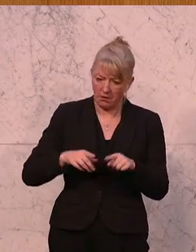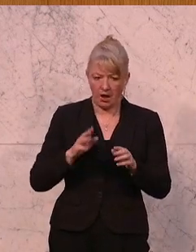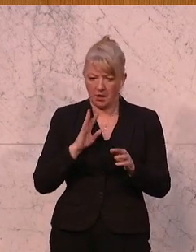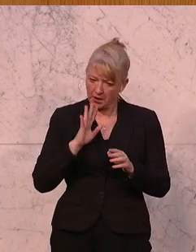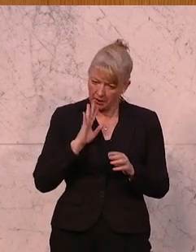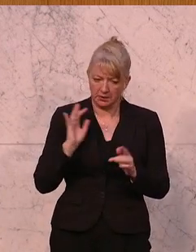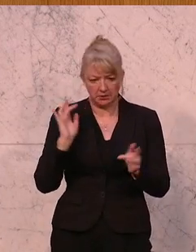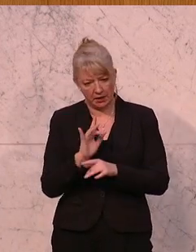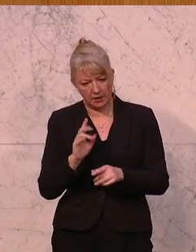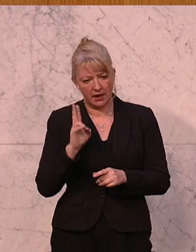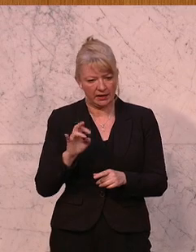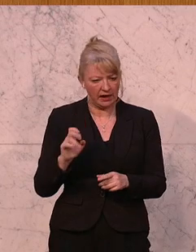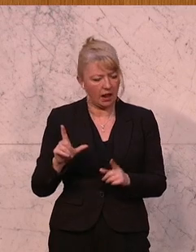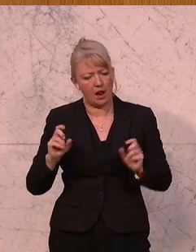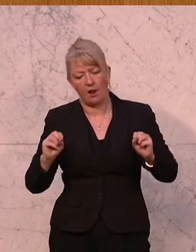Kickl geht, aber okay.